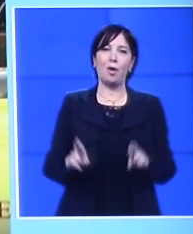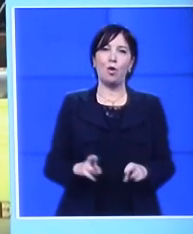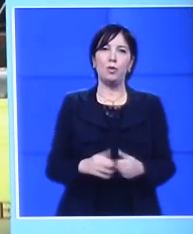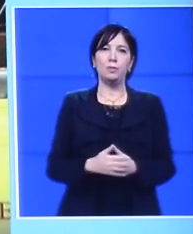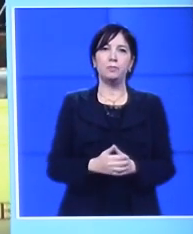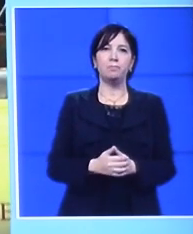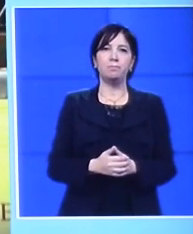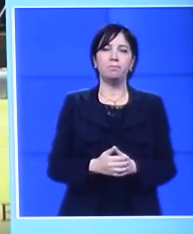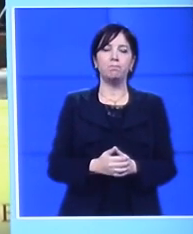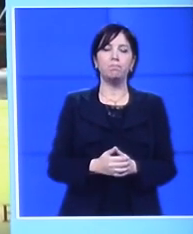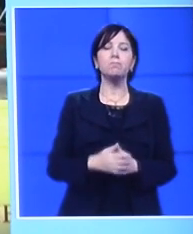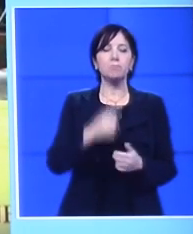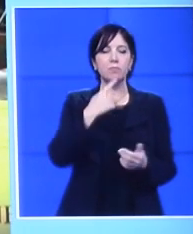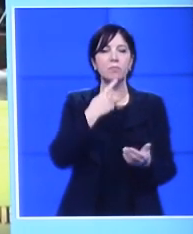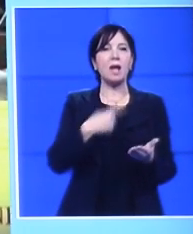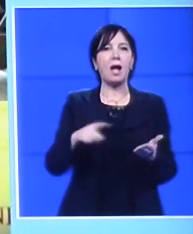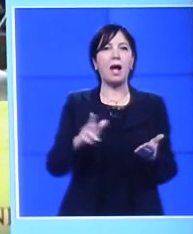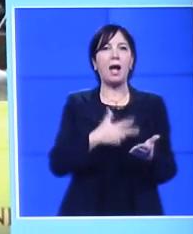nel canto